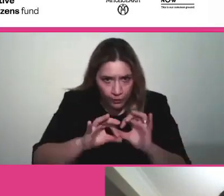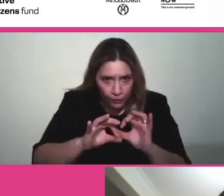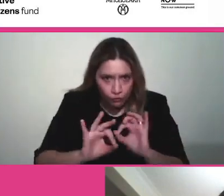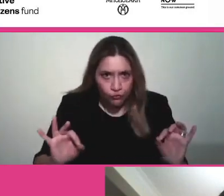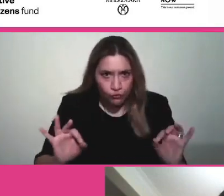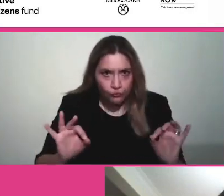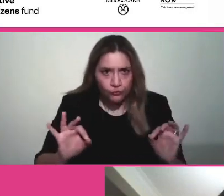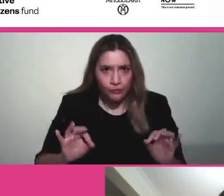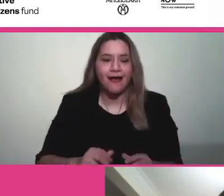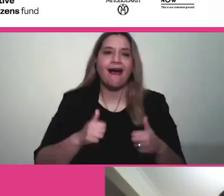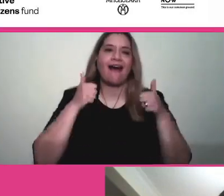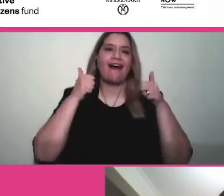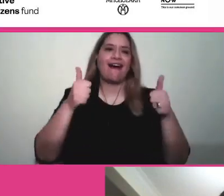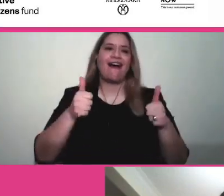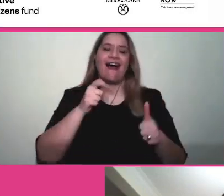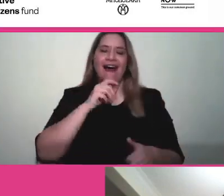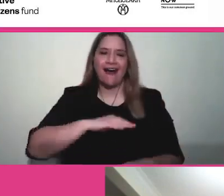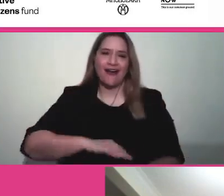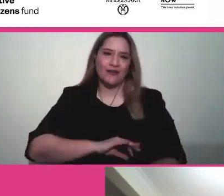Τώρα,